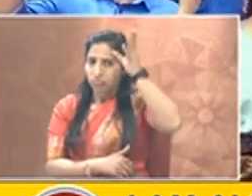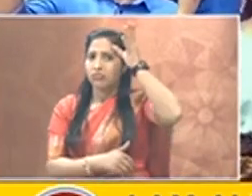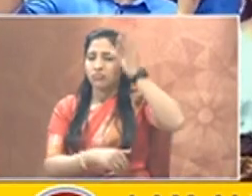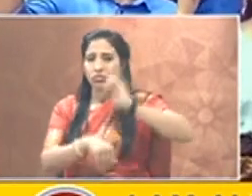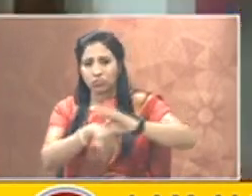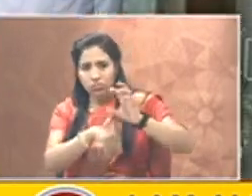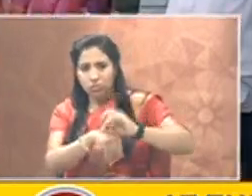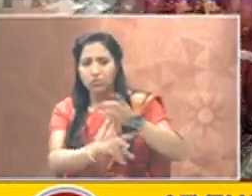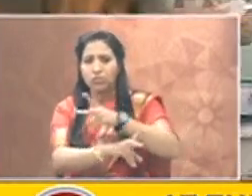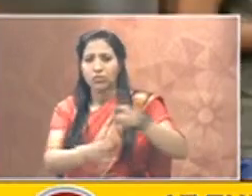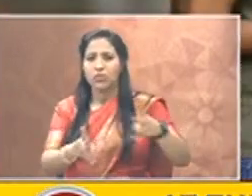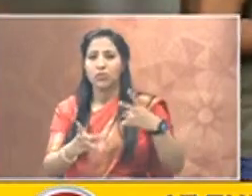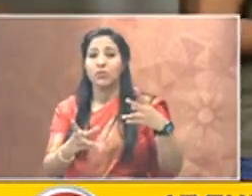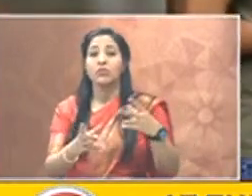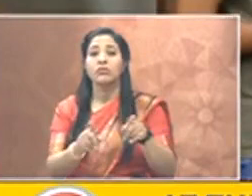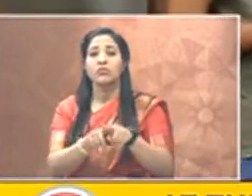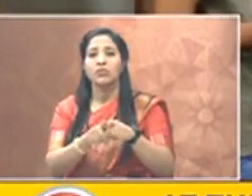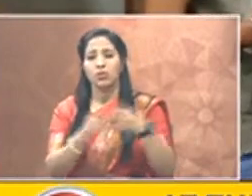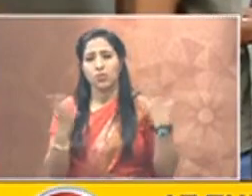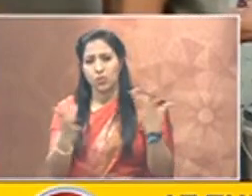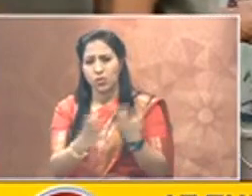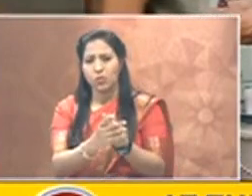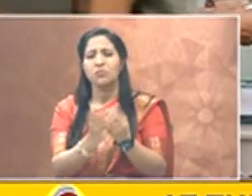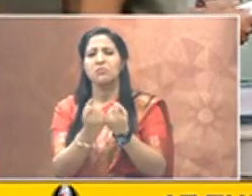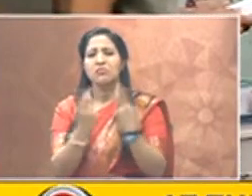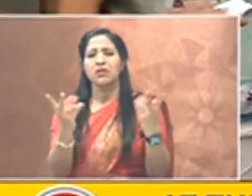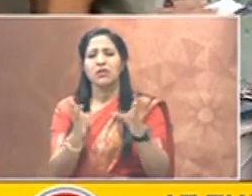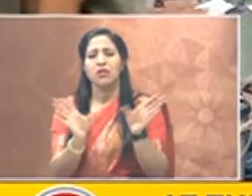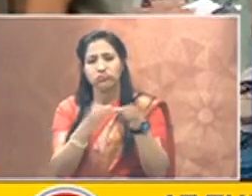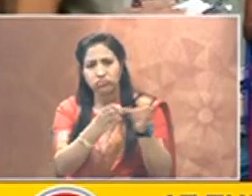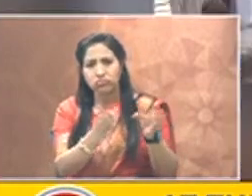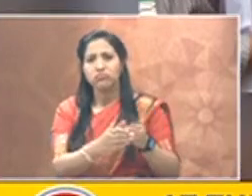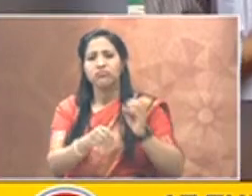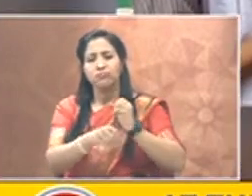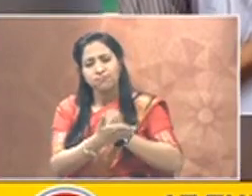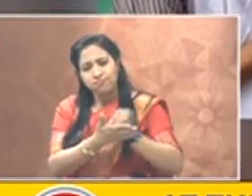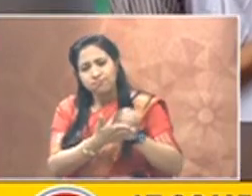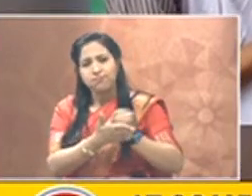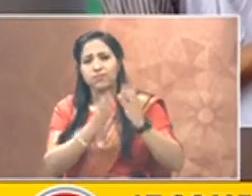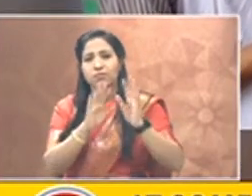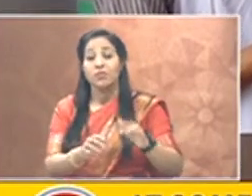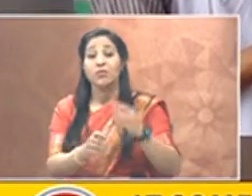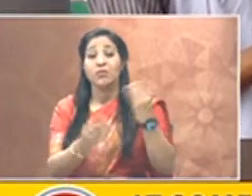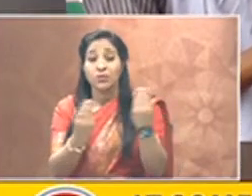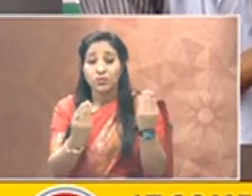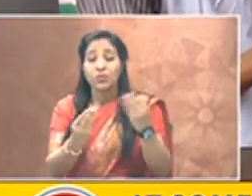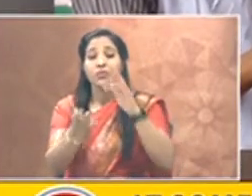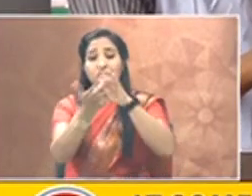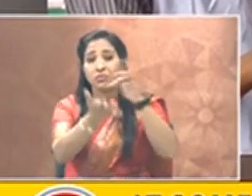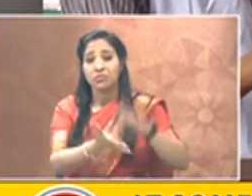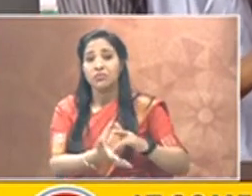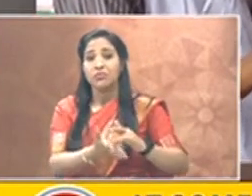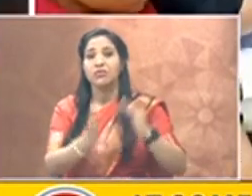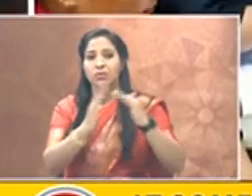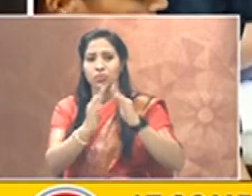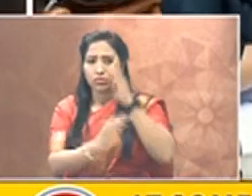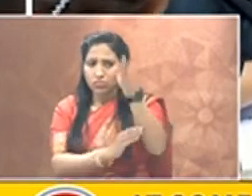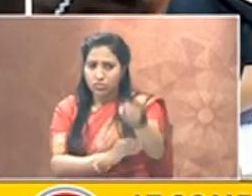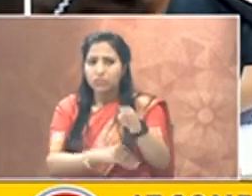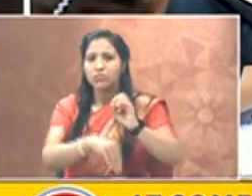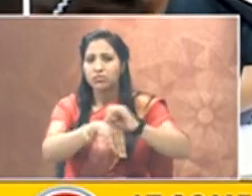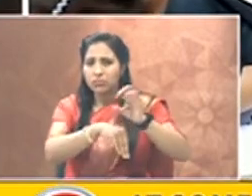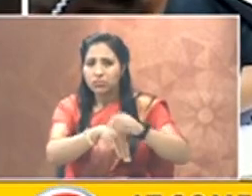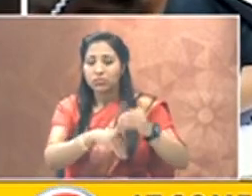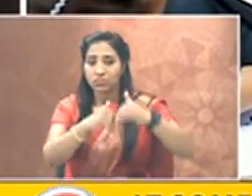लिए सामुदायिक स्तर पर भी कई प्रयास हो रहे हैं। कहीं लोग घर घर जाकर वोटर्स